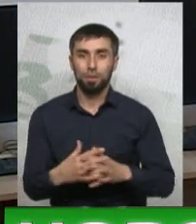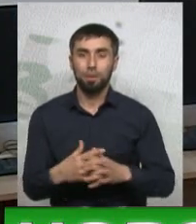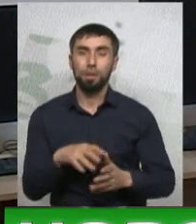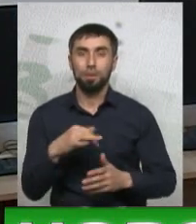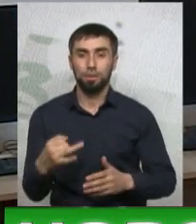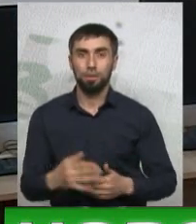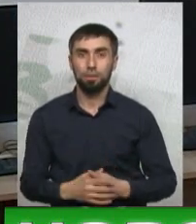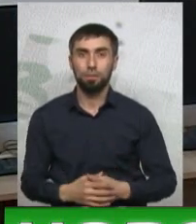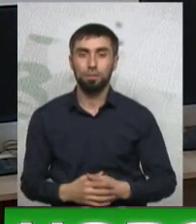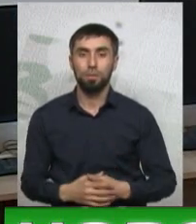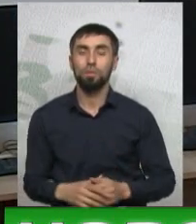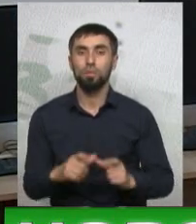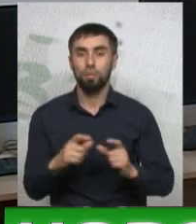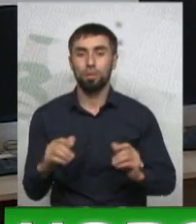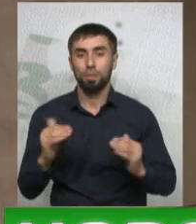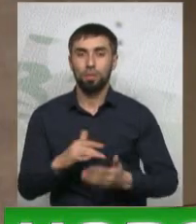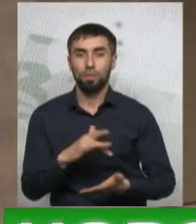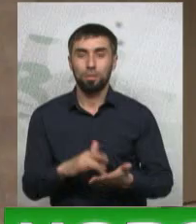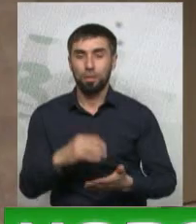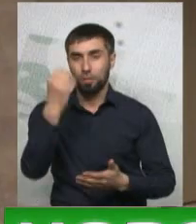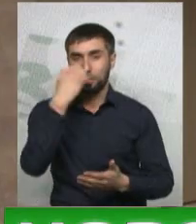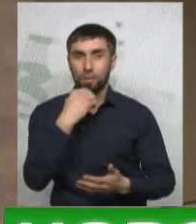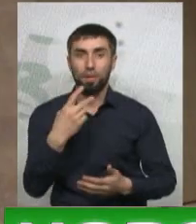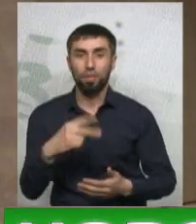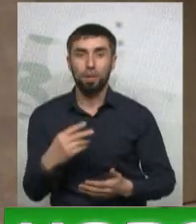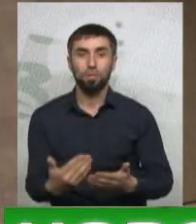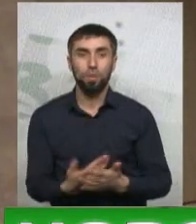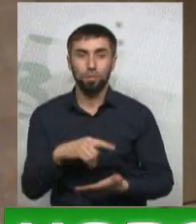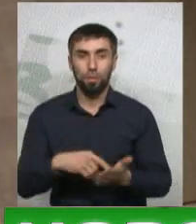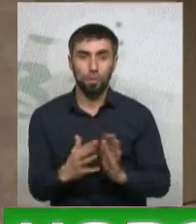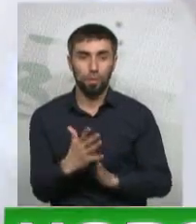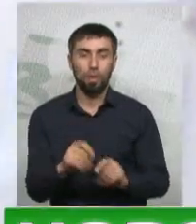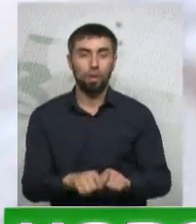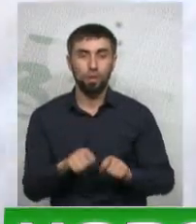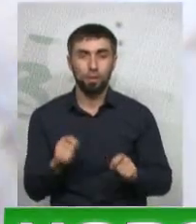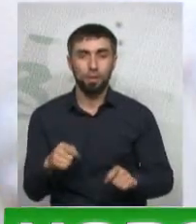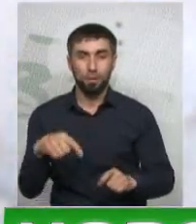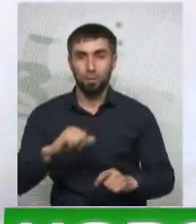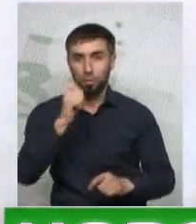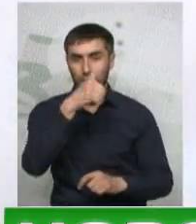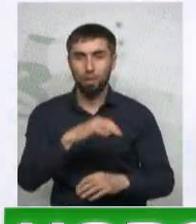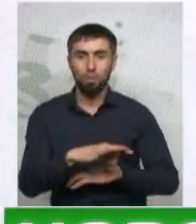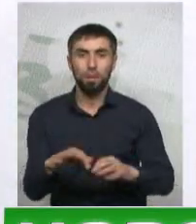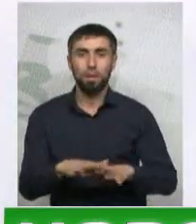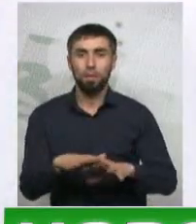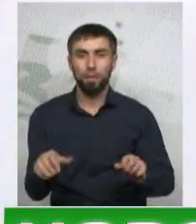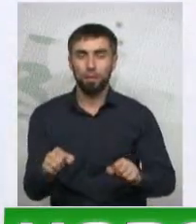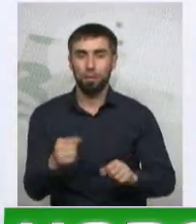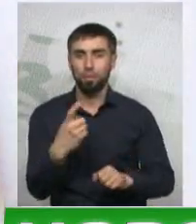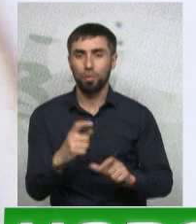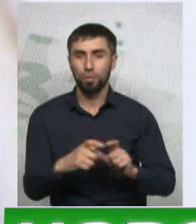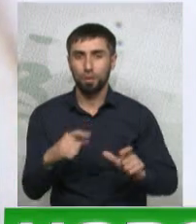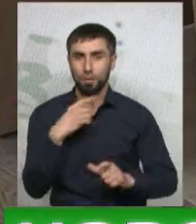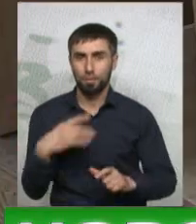и школы малых городов. Благодаря 20 новым точкам роста, открывающимся в этом году, проект охватит более 100